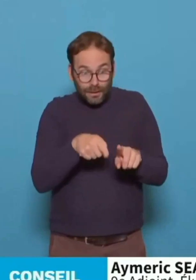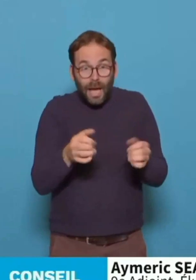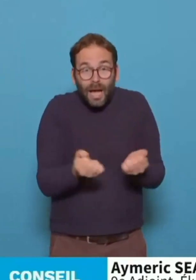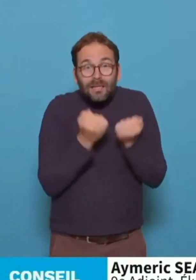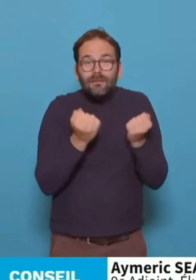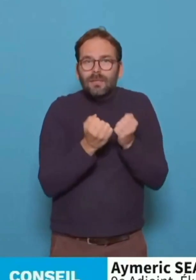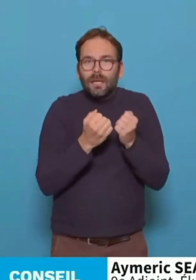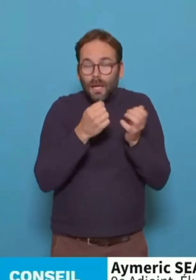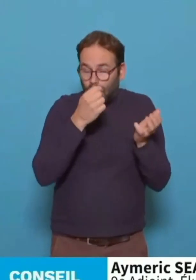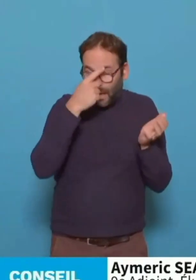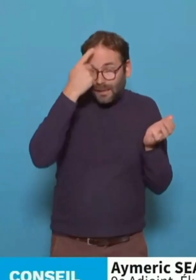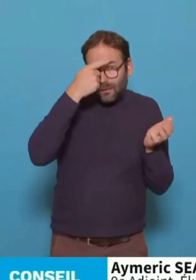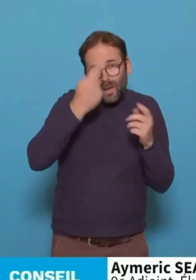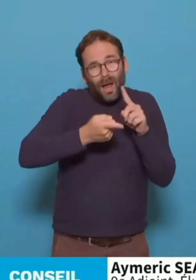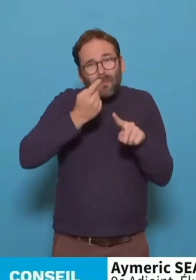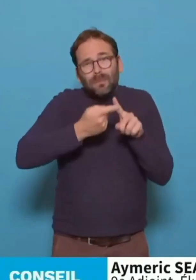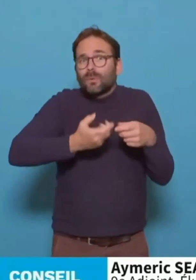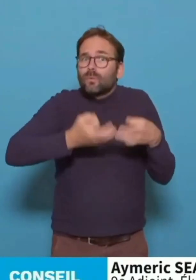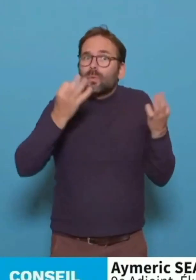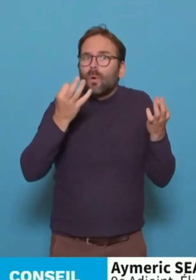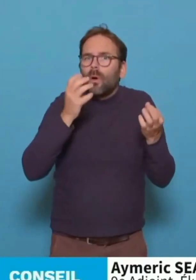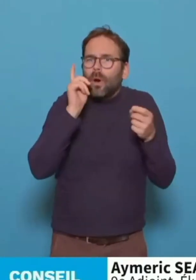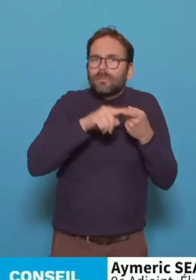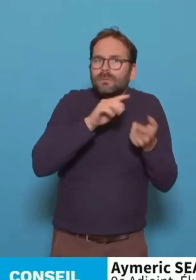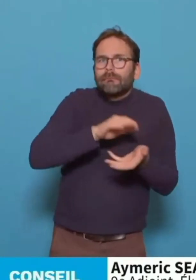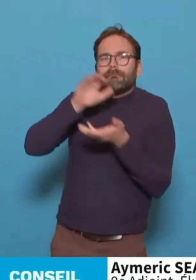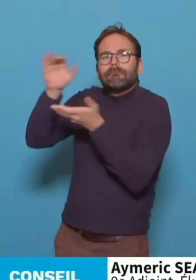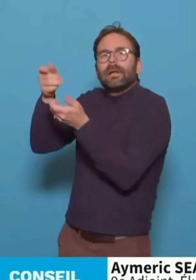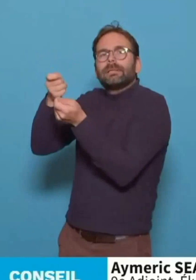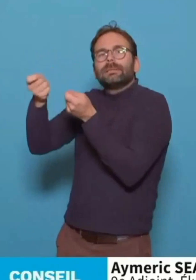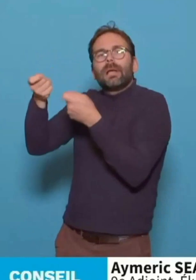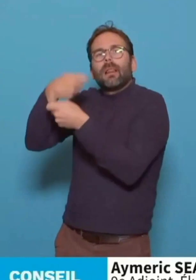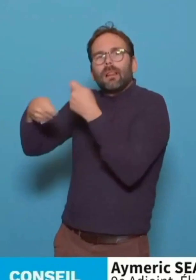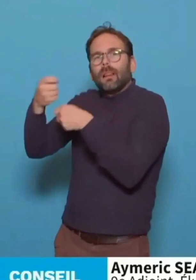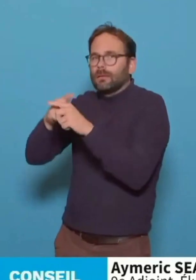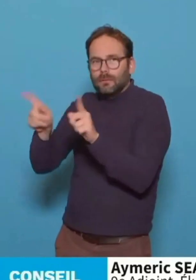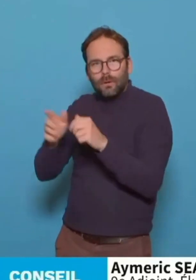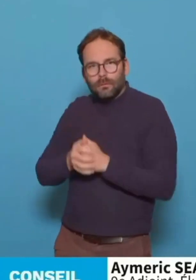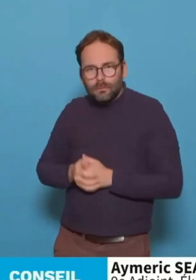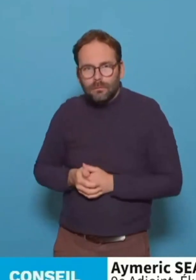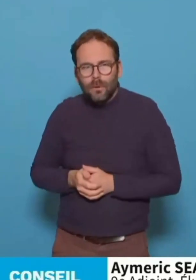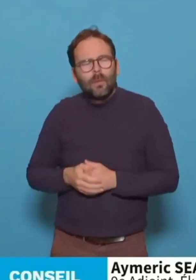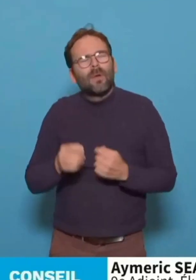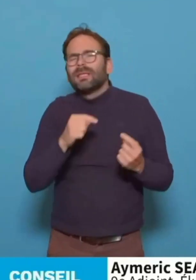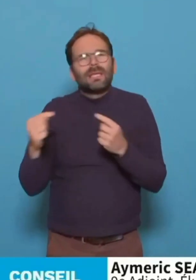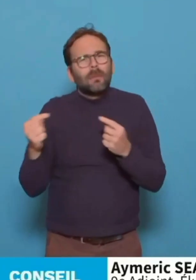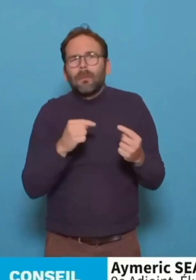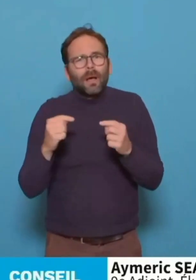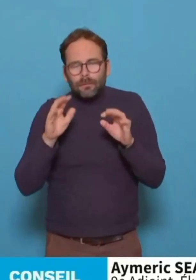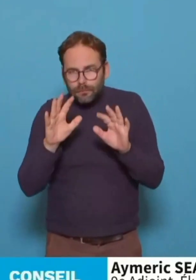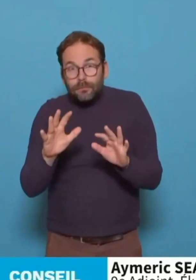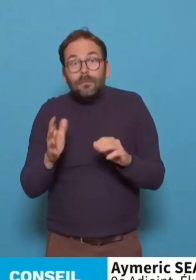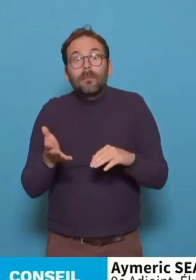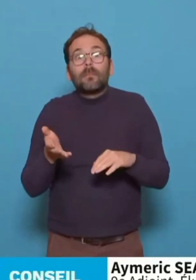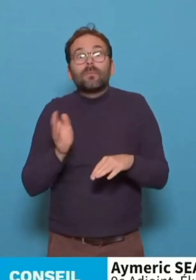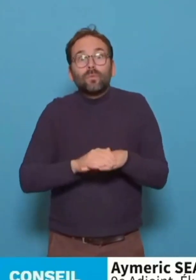activité intellectuelle trop importante pour la laisser réguler par le marché. Vaste débat. Mais en